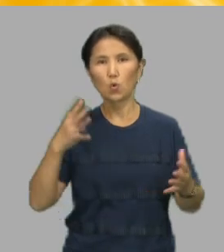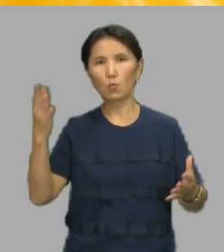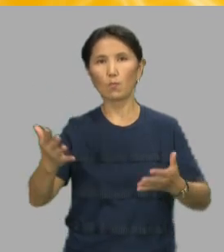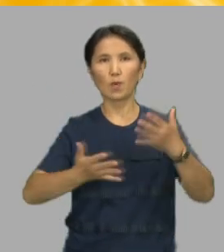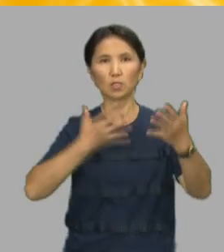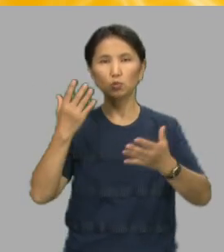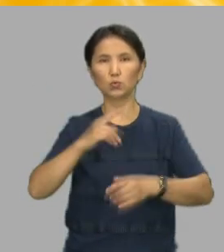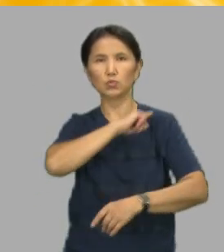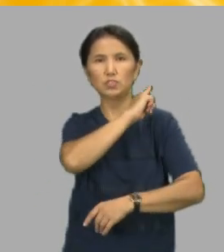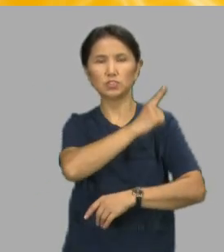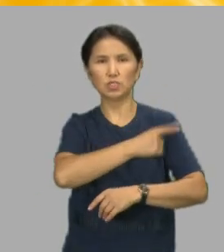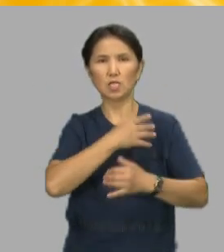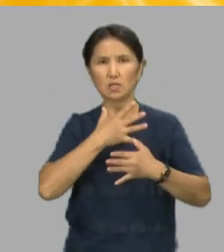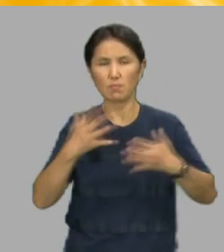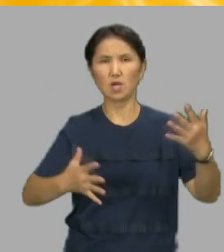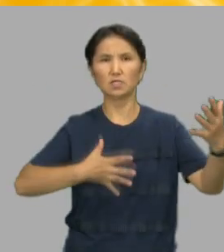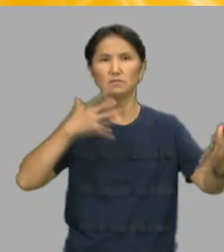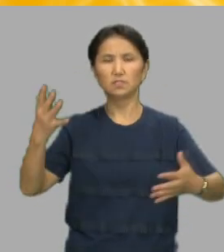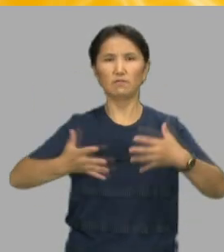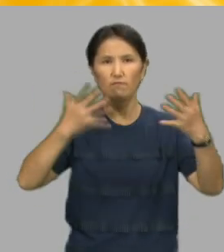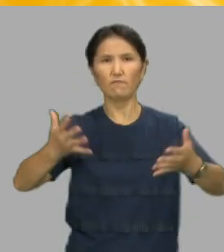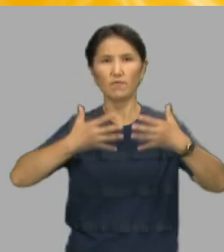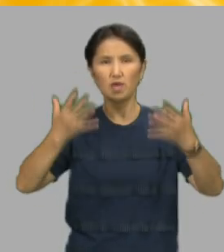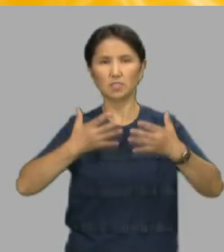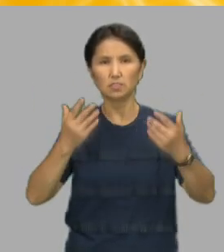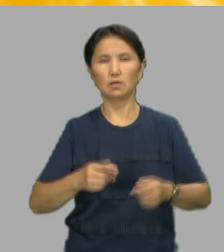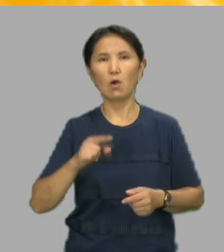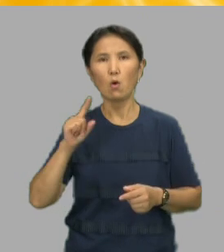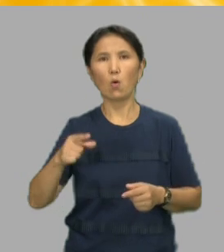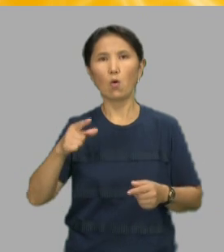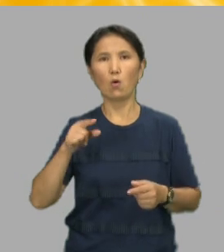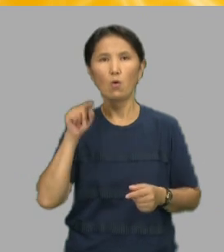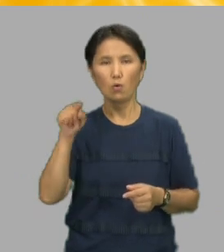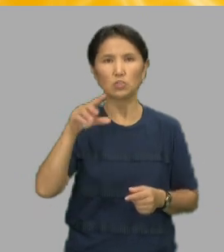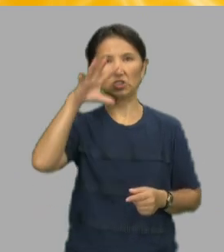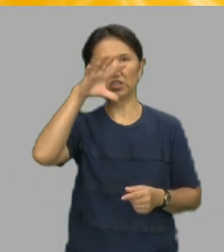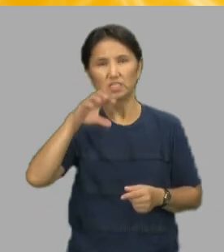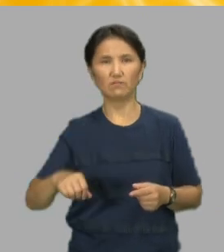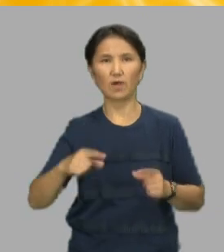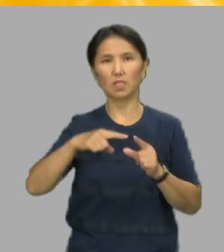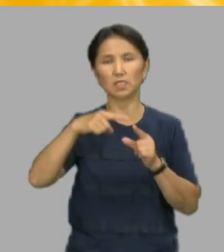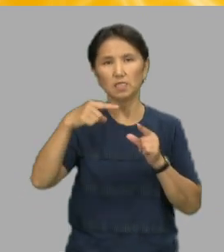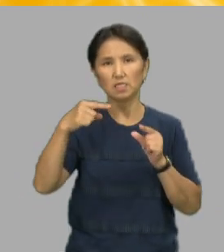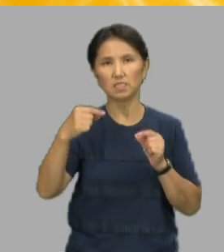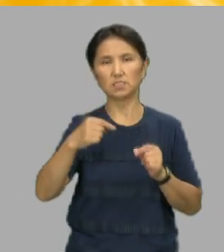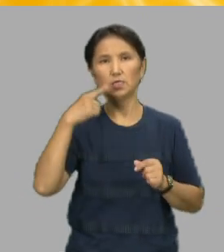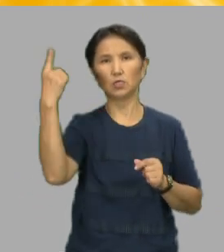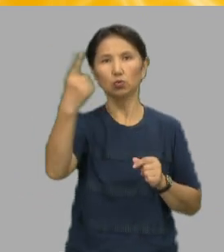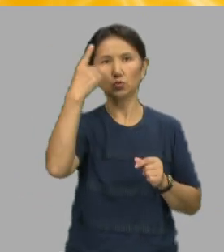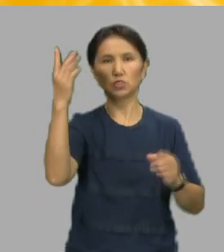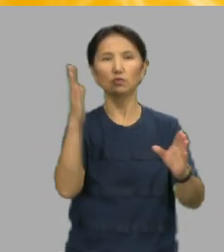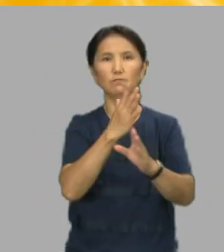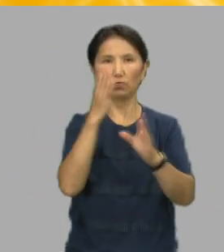подул сильный порывистый ветер. Он срывал листья и кружил их в